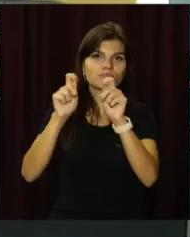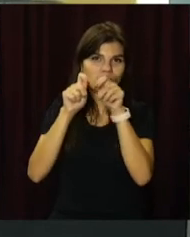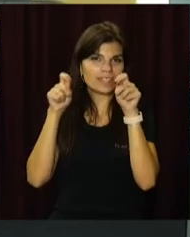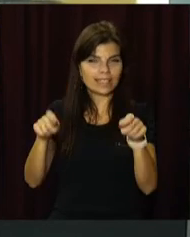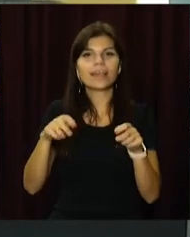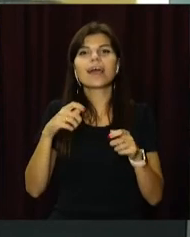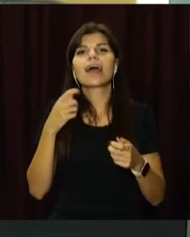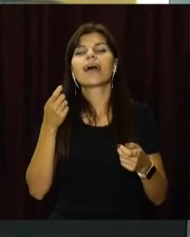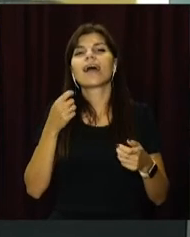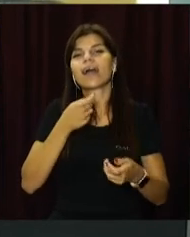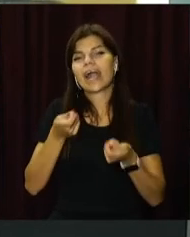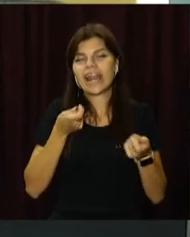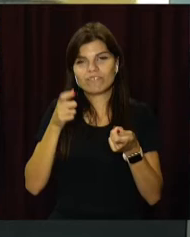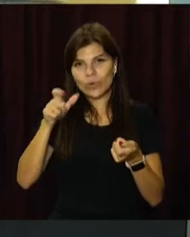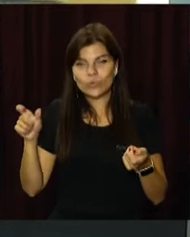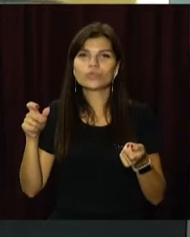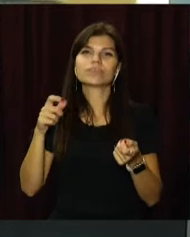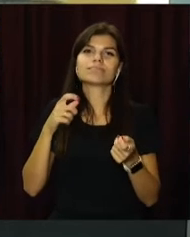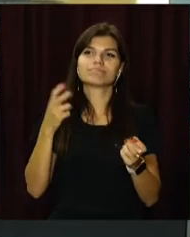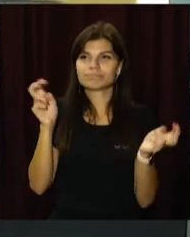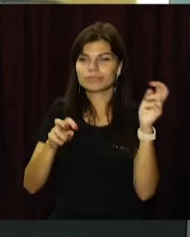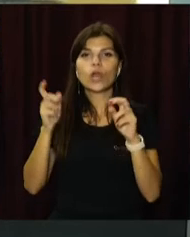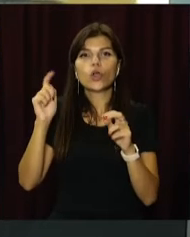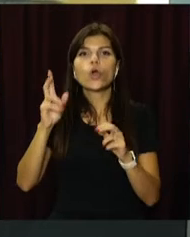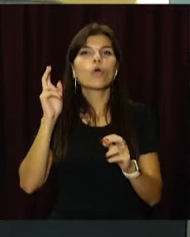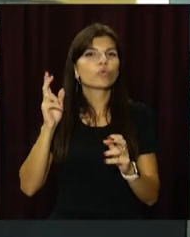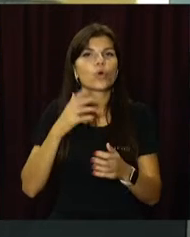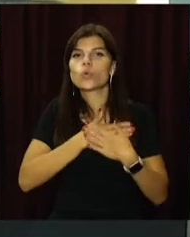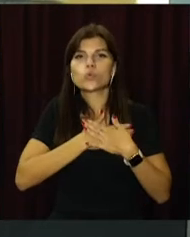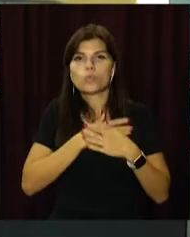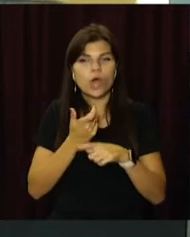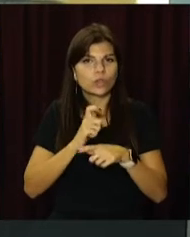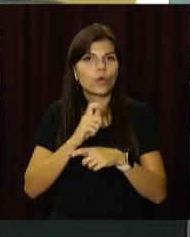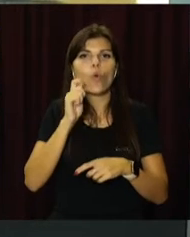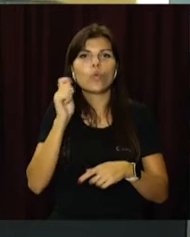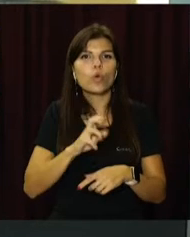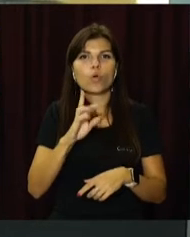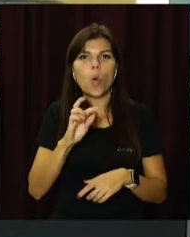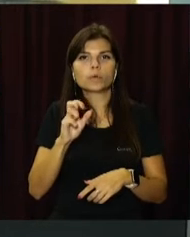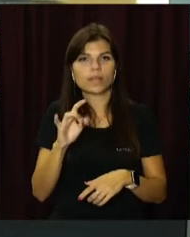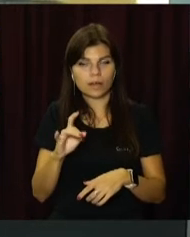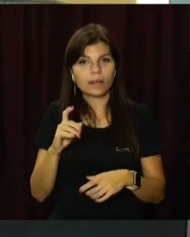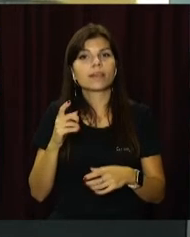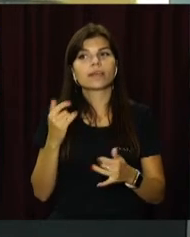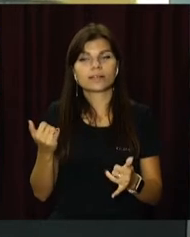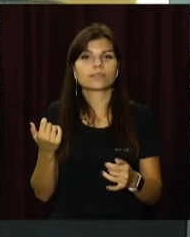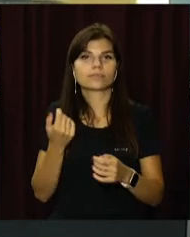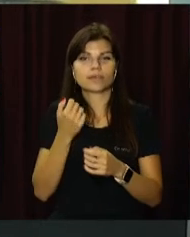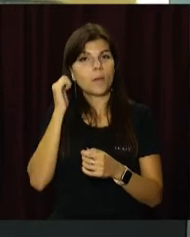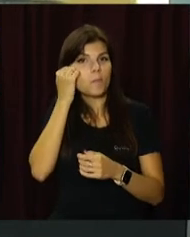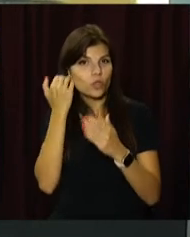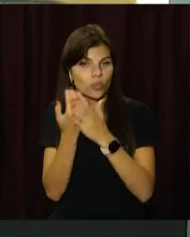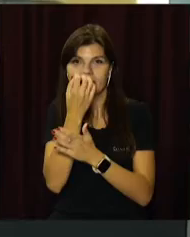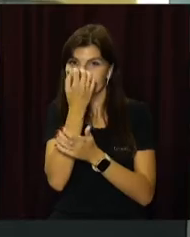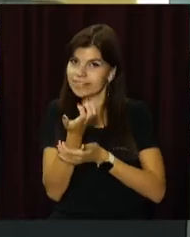місцеві, керівництво громади та прихильники творчості Кобзаря. Вони вшанували українського генія та поклали до нового